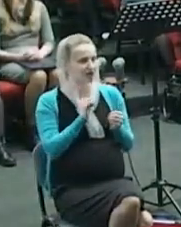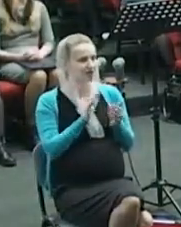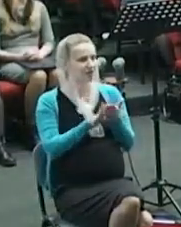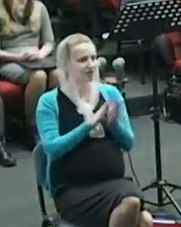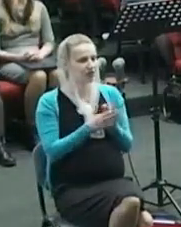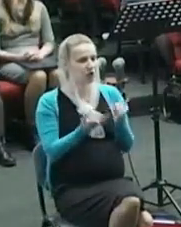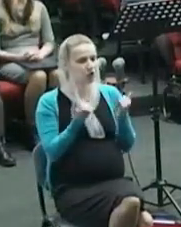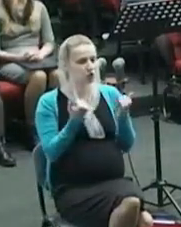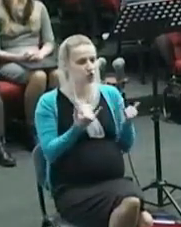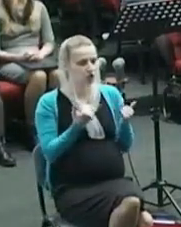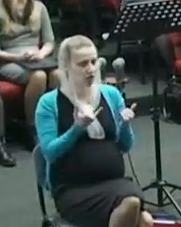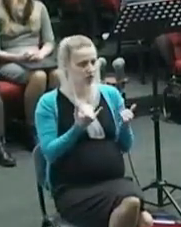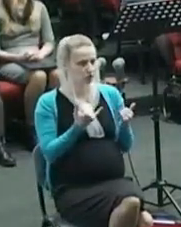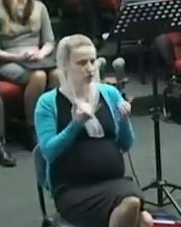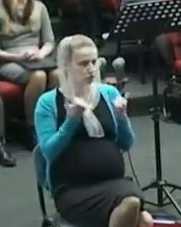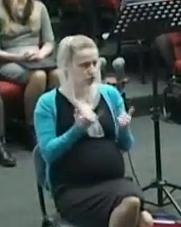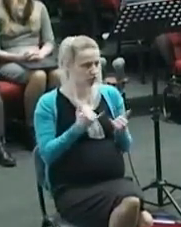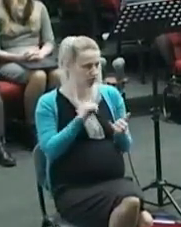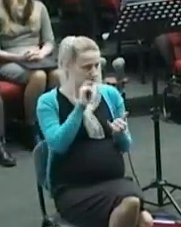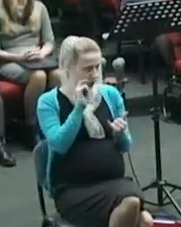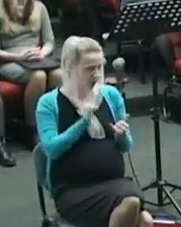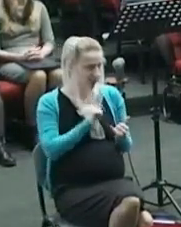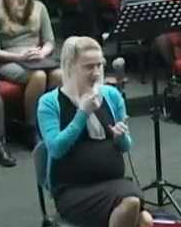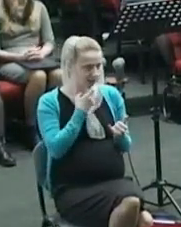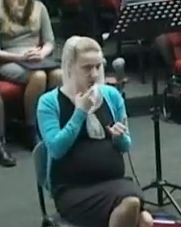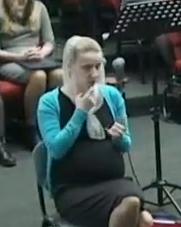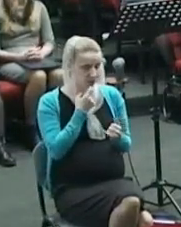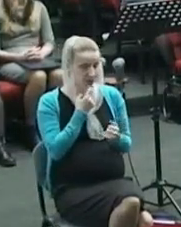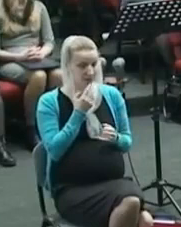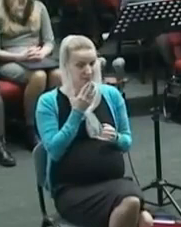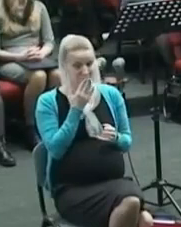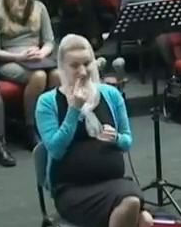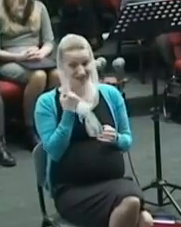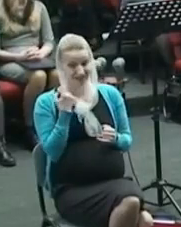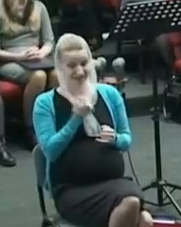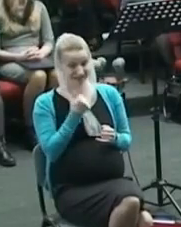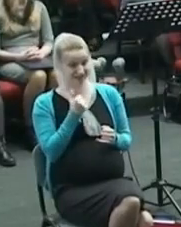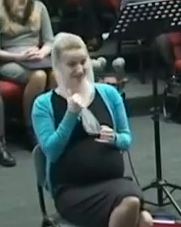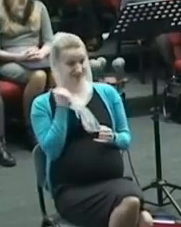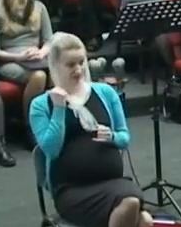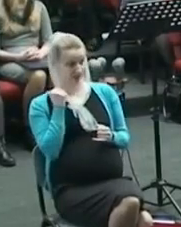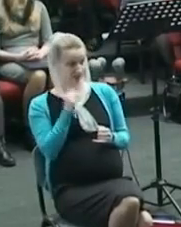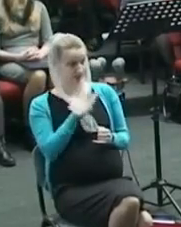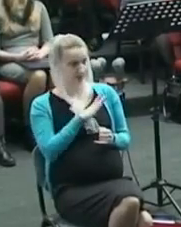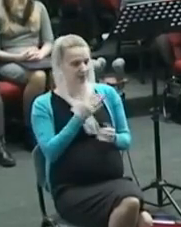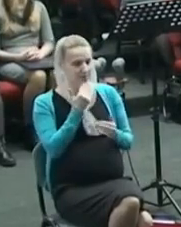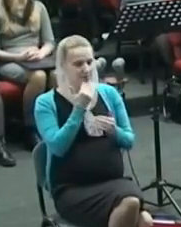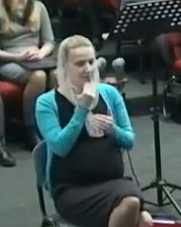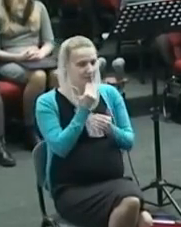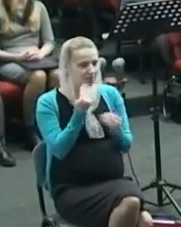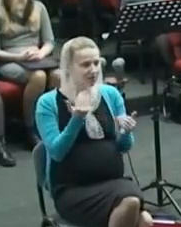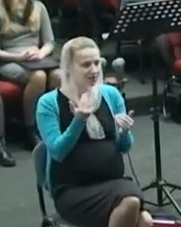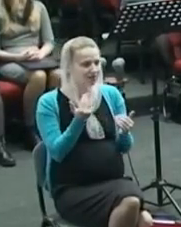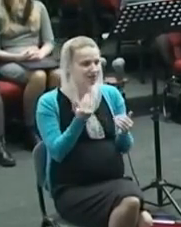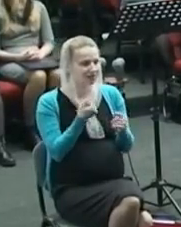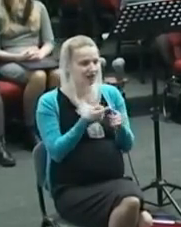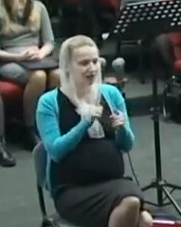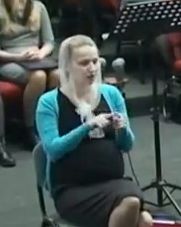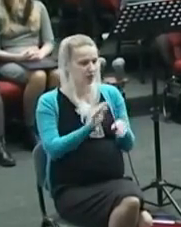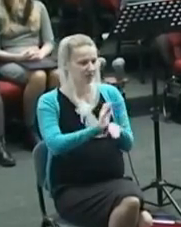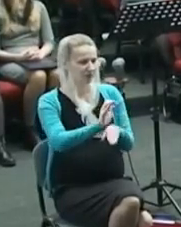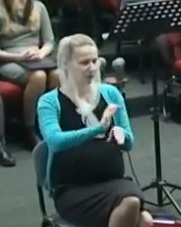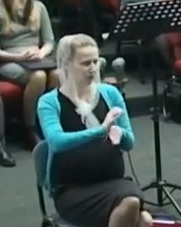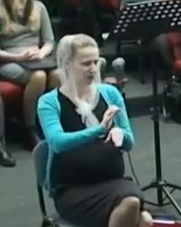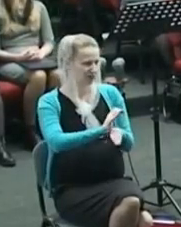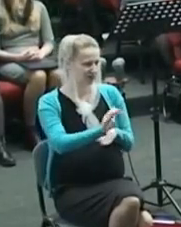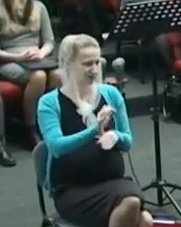сучасну українську мову. І буквально тиждень тому ми отримали останній примірник із серії,